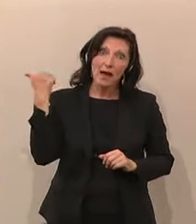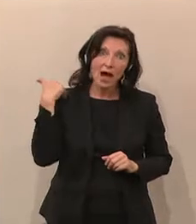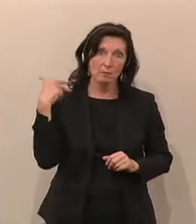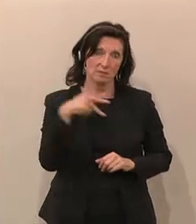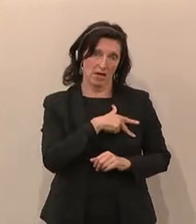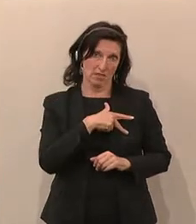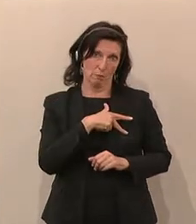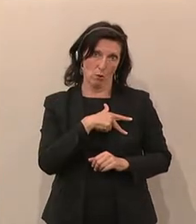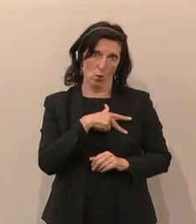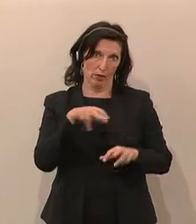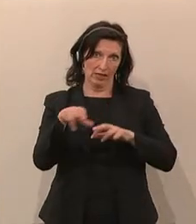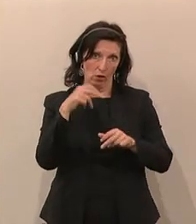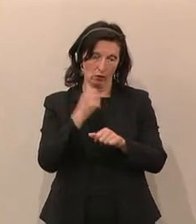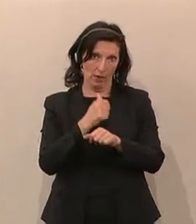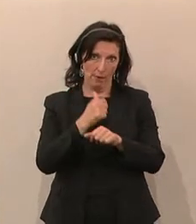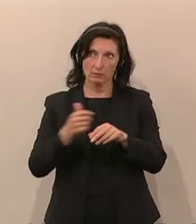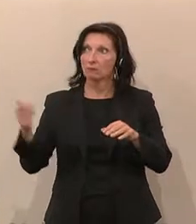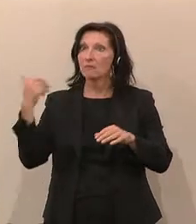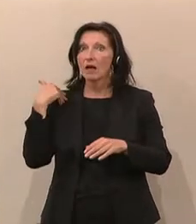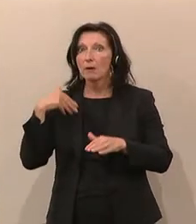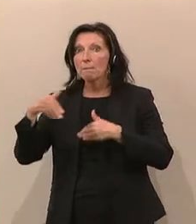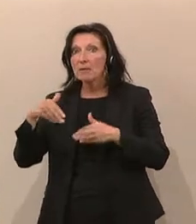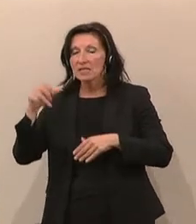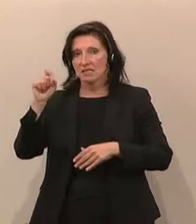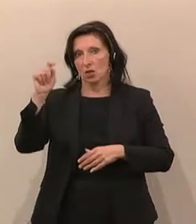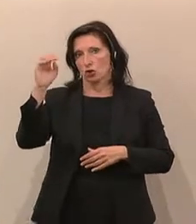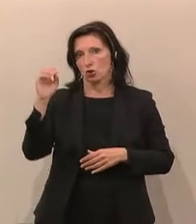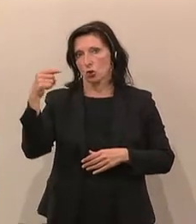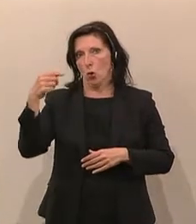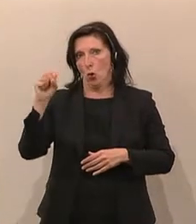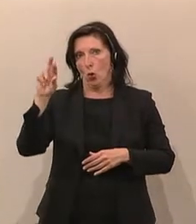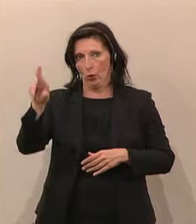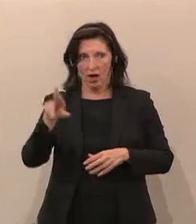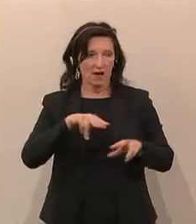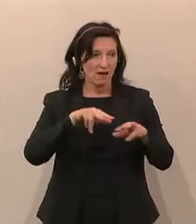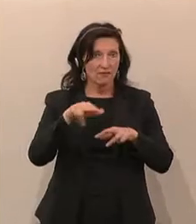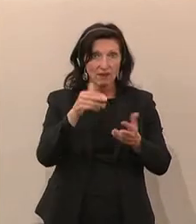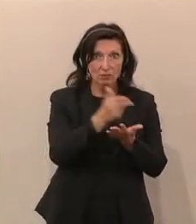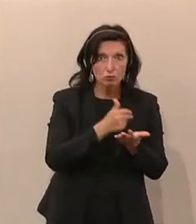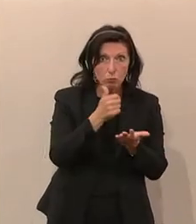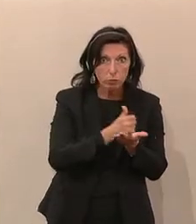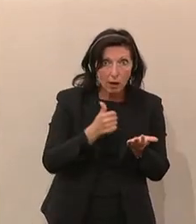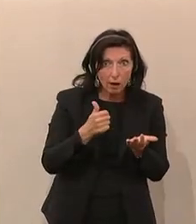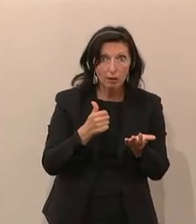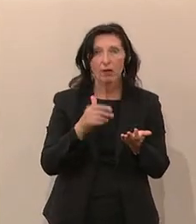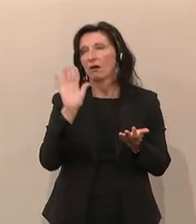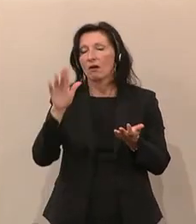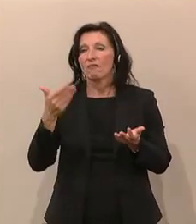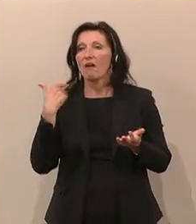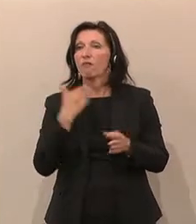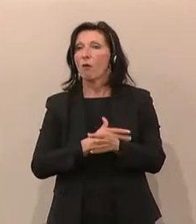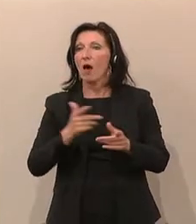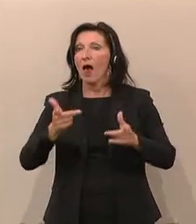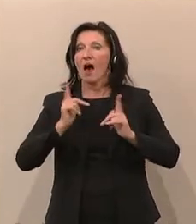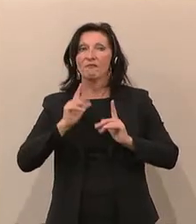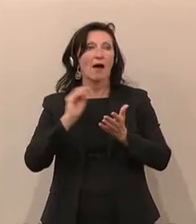SPÖ-Regierung unter Alois Steger zurück. Und er spricht davon, dass die Einsparungen in der Verwaltung alle Erwartungen übertroffen haben. Ob